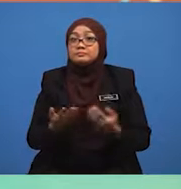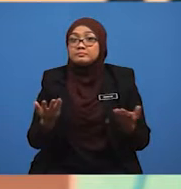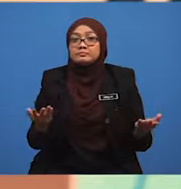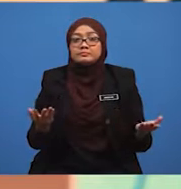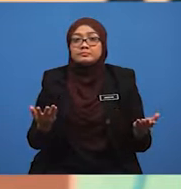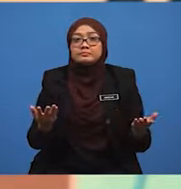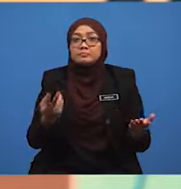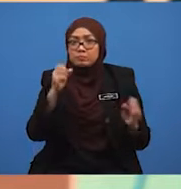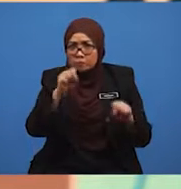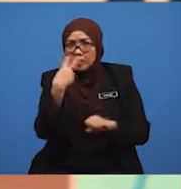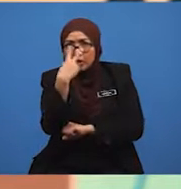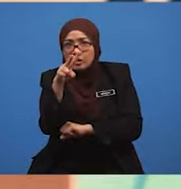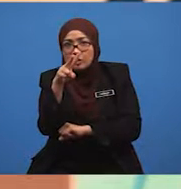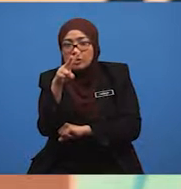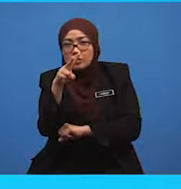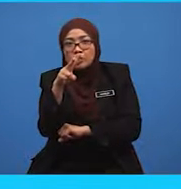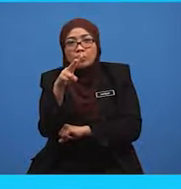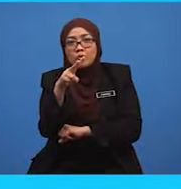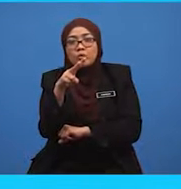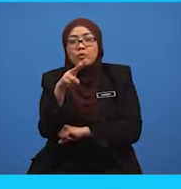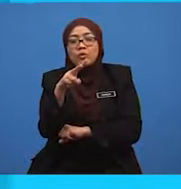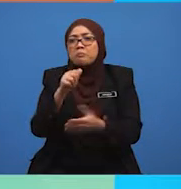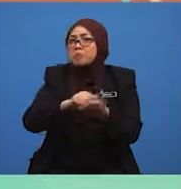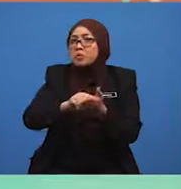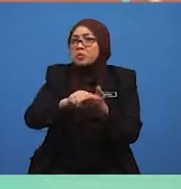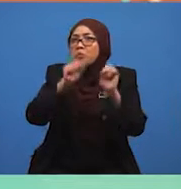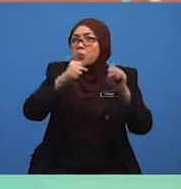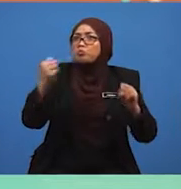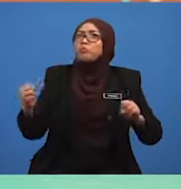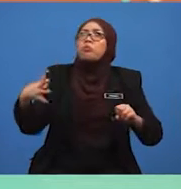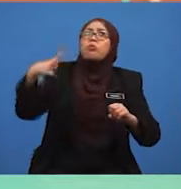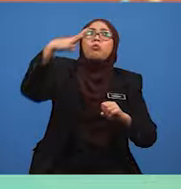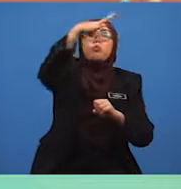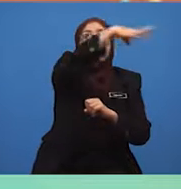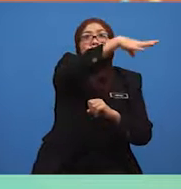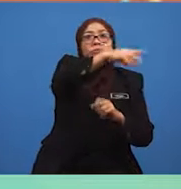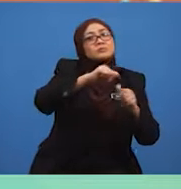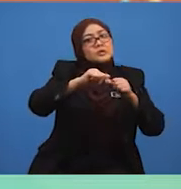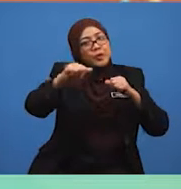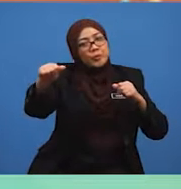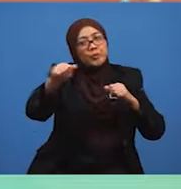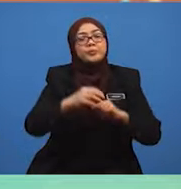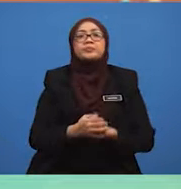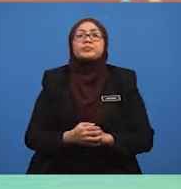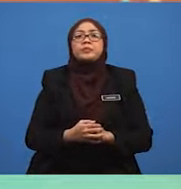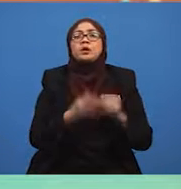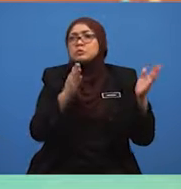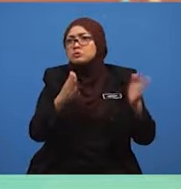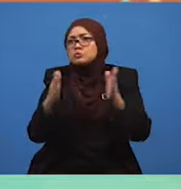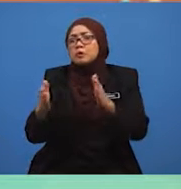semua? Betapa jauhnya pemadam itu terbang. Untuk pengetahuan murid-murid, susunan bahan-bahan di